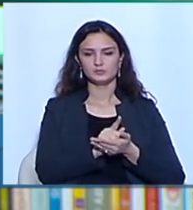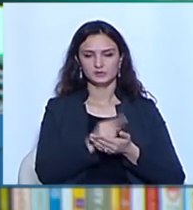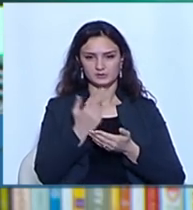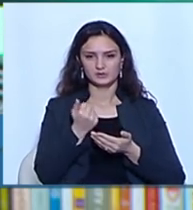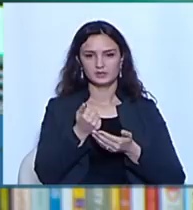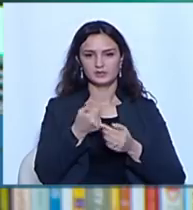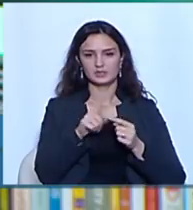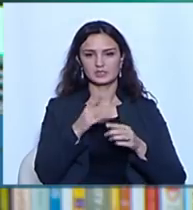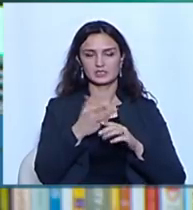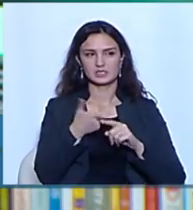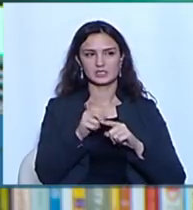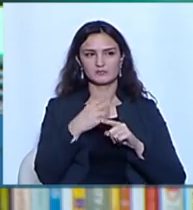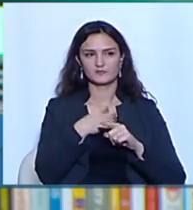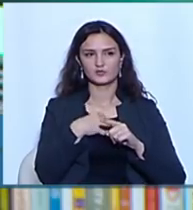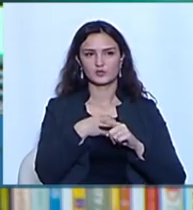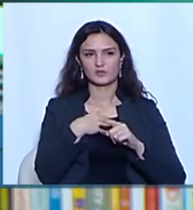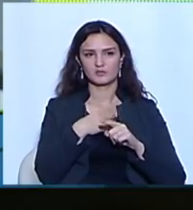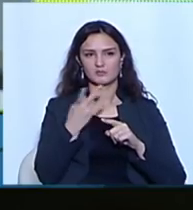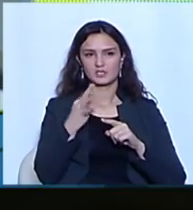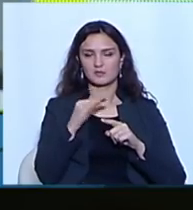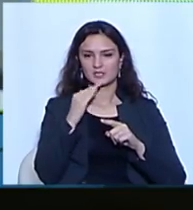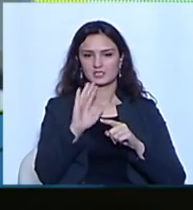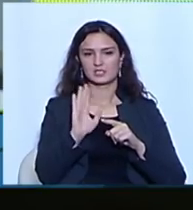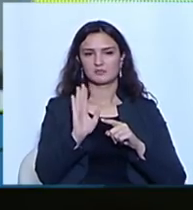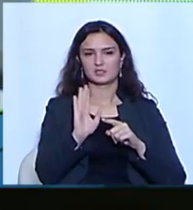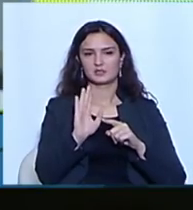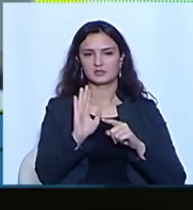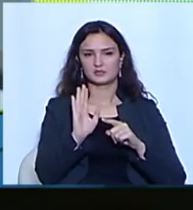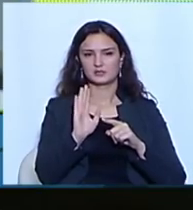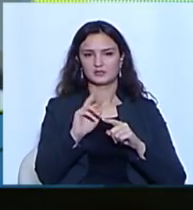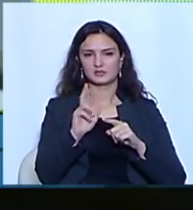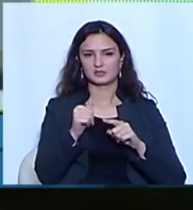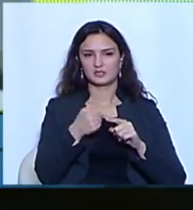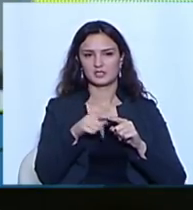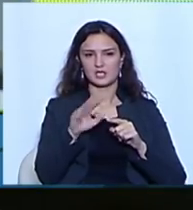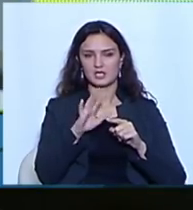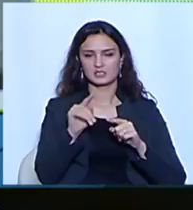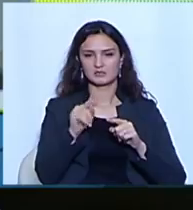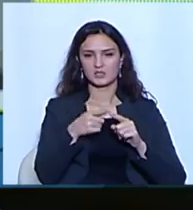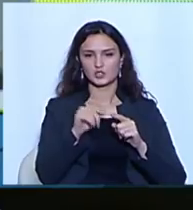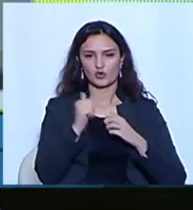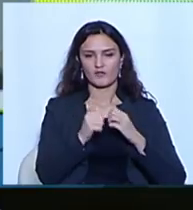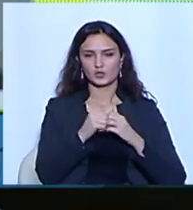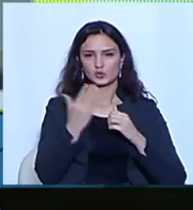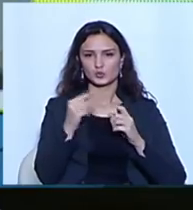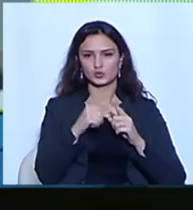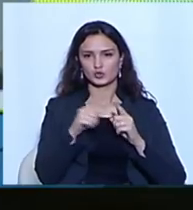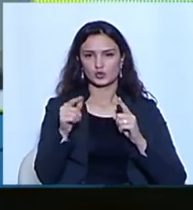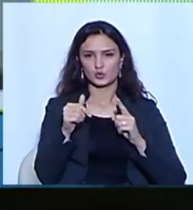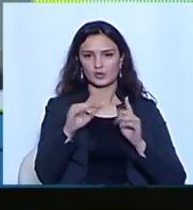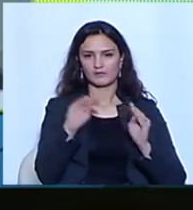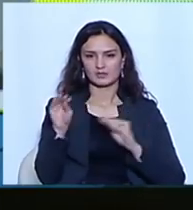კი? ეს არის ძალიან მნიშვნელოვანი, მაგრამ არასაკმარისი. და არც იმაში, რომ ყოველ წუთში უკან დაძდევ